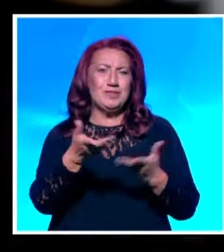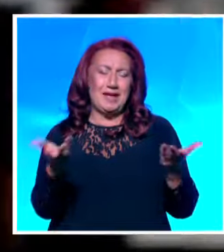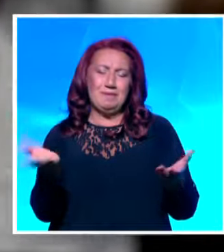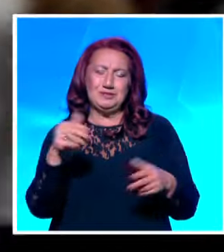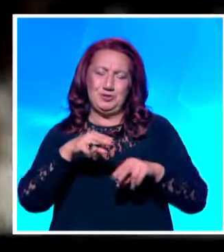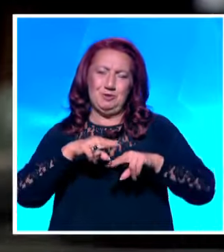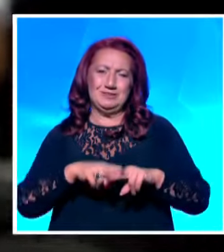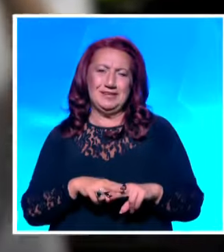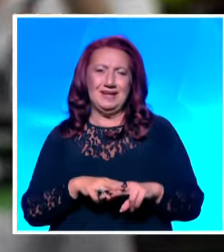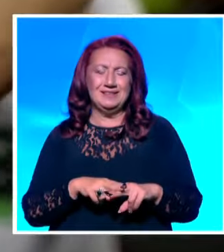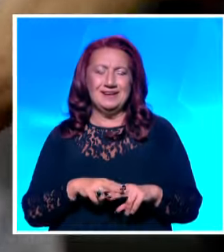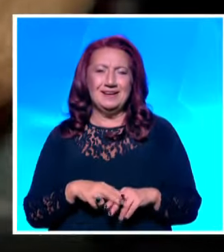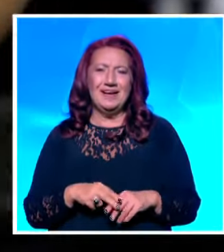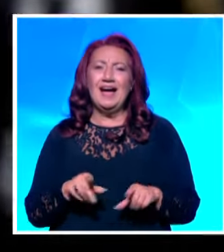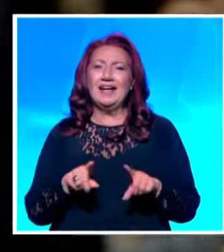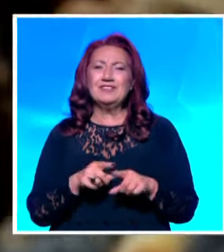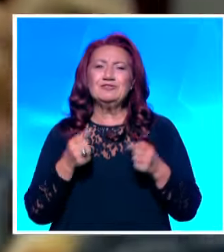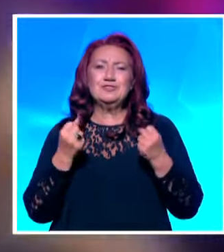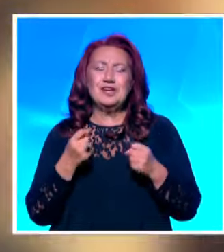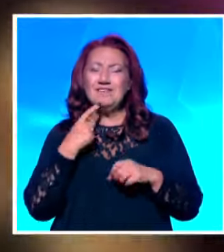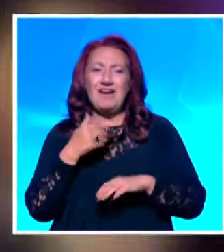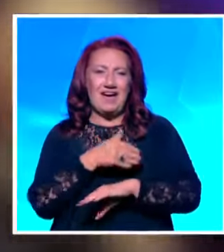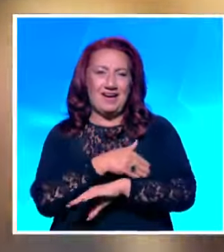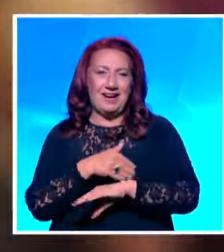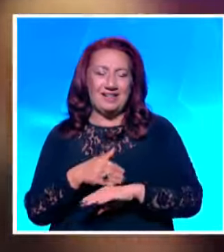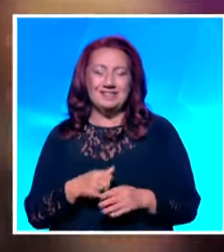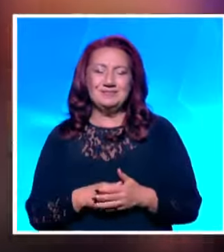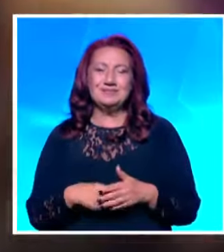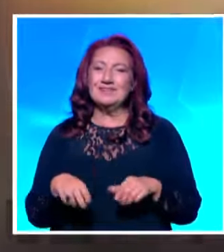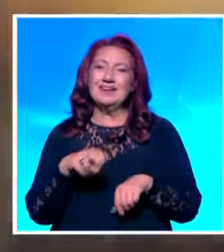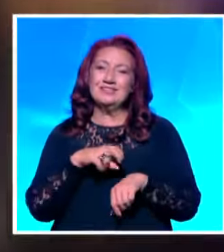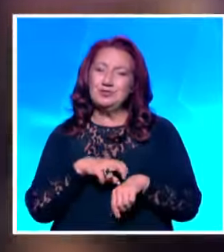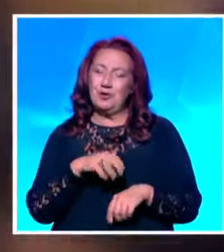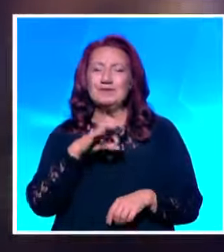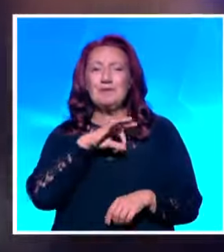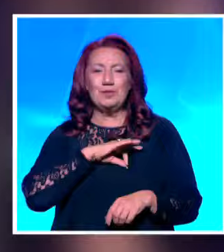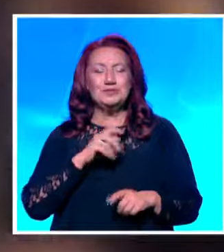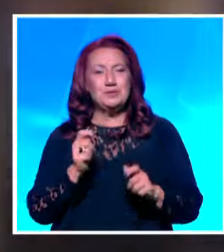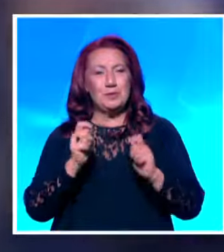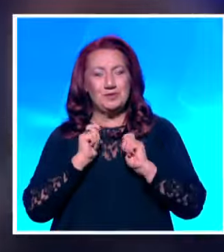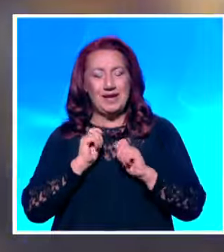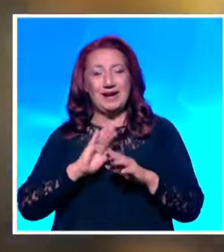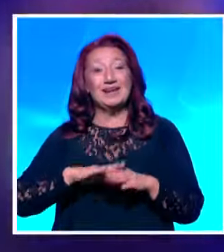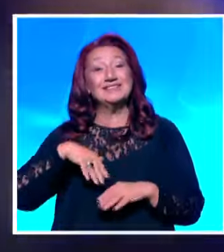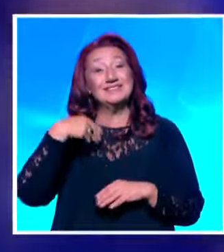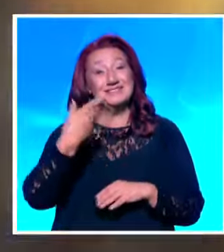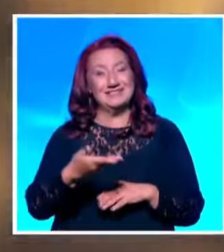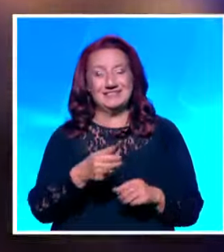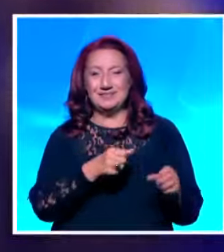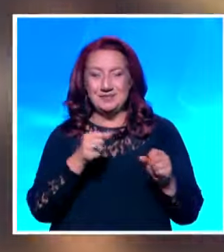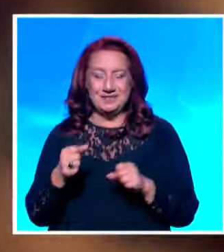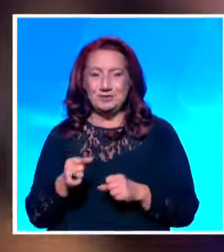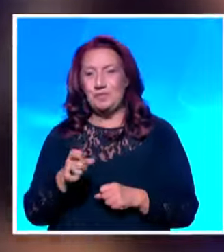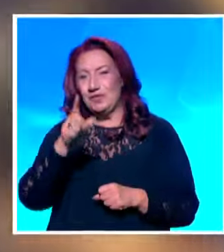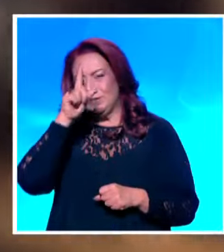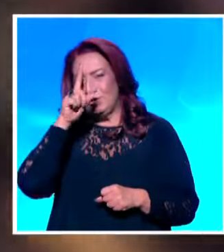да не мене жива рана. Джокович получи своя подарък след края на срещата. В столично заведение